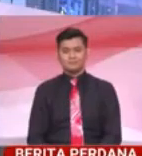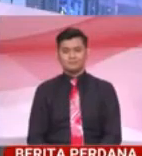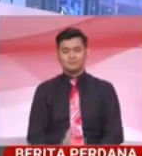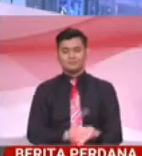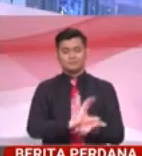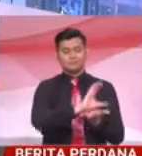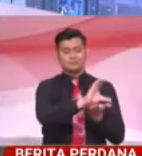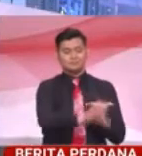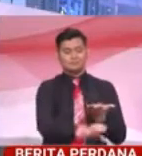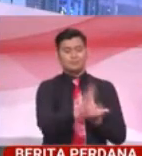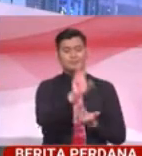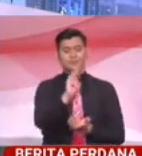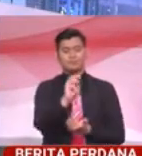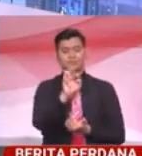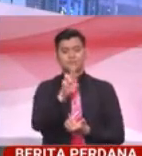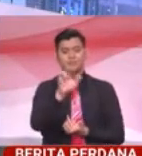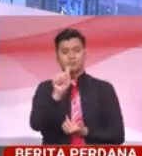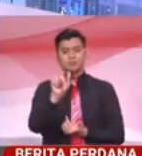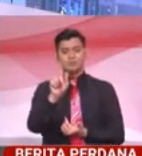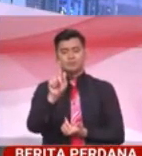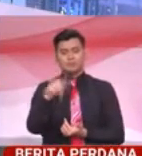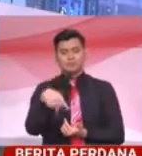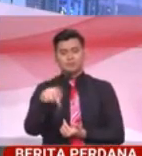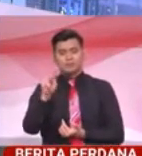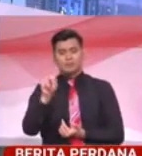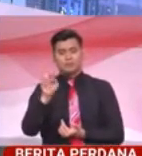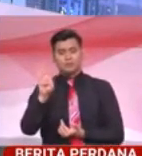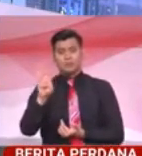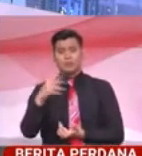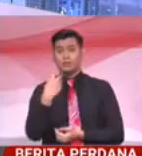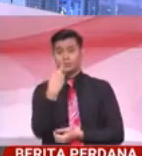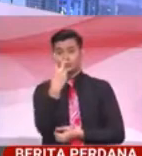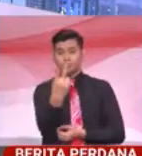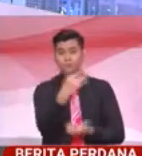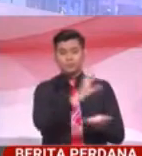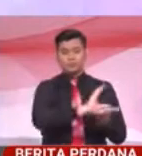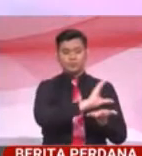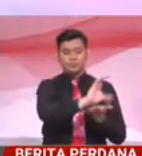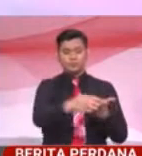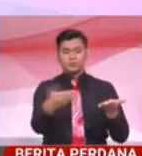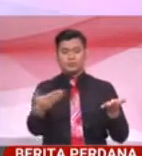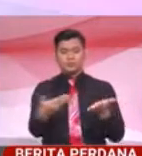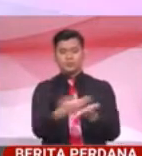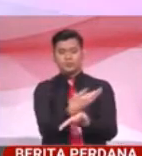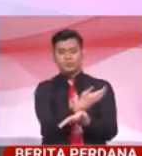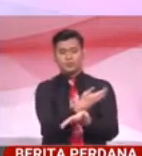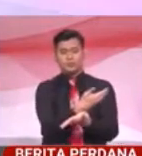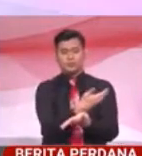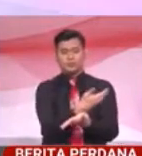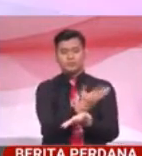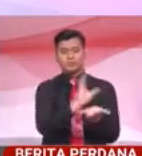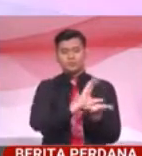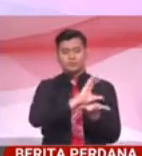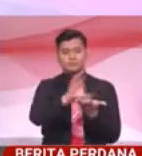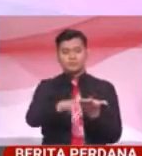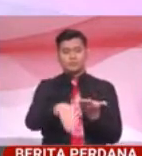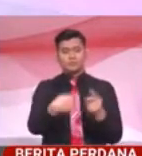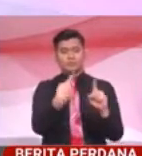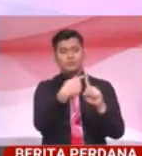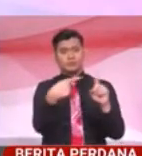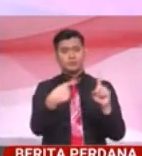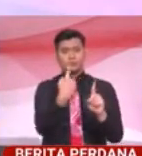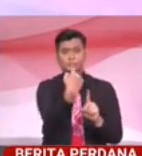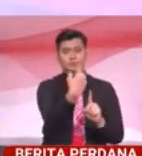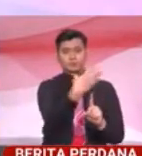Pelaburan Mara Berhad PMB akan memperkenalkan dua dana baharu kepada pelabur tahun ini. Dana yang bakal diumumkan pada suku pertama